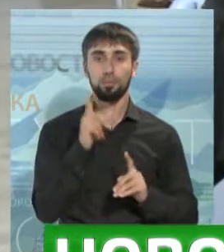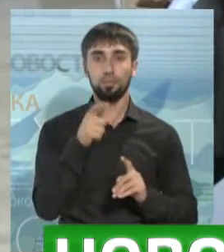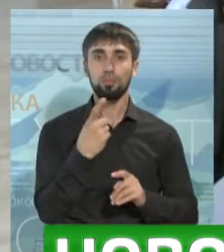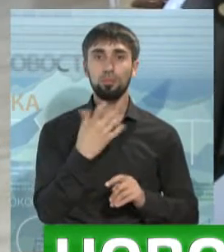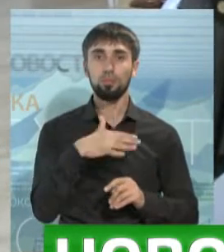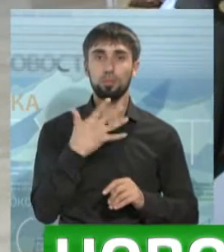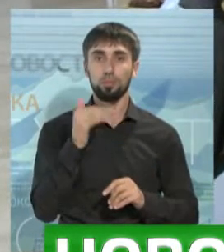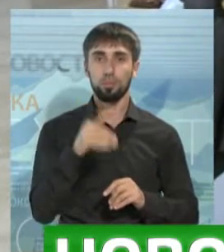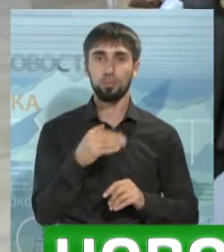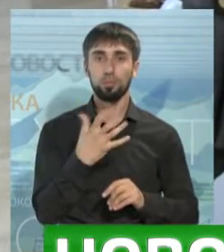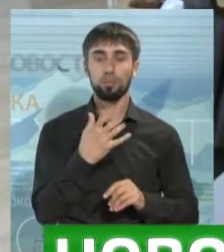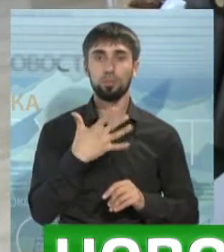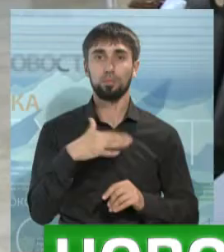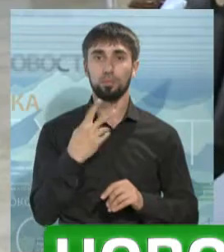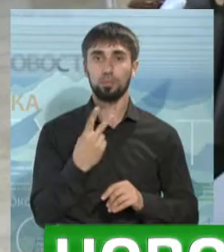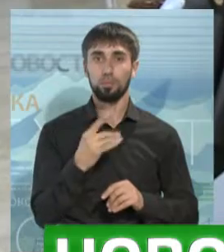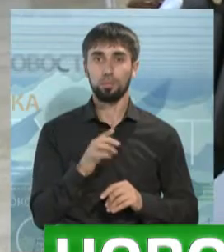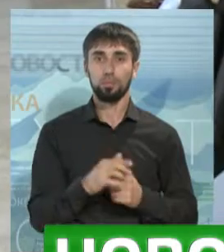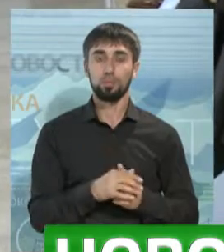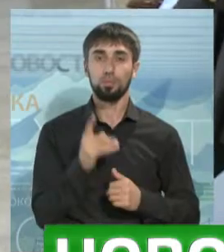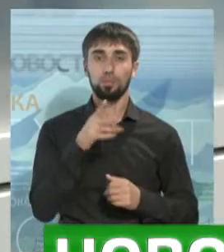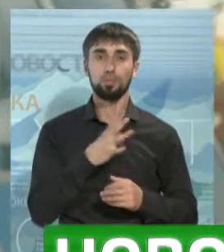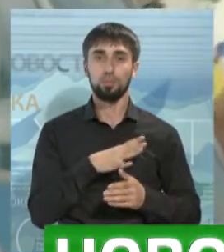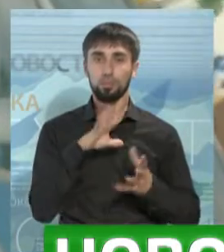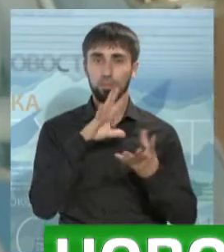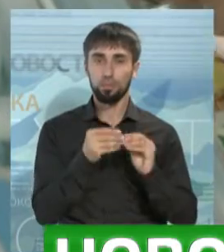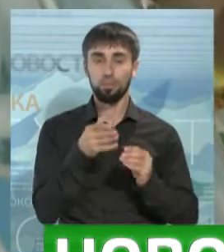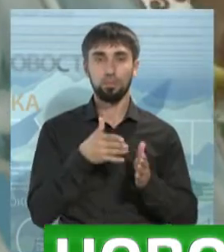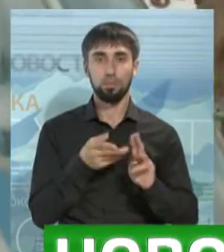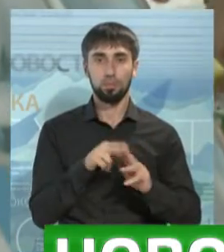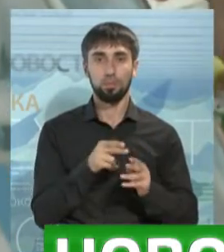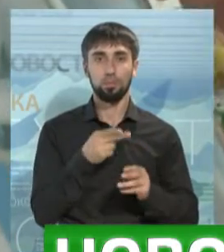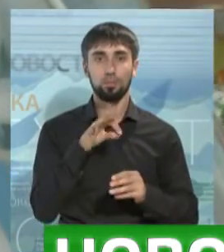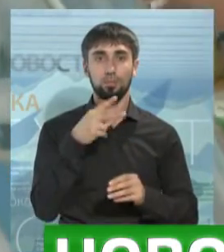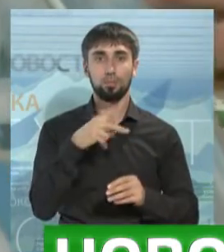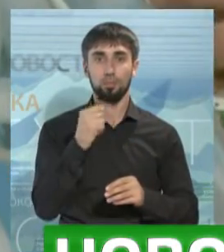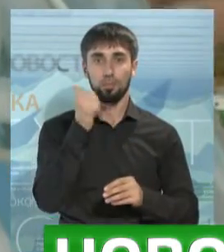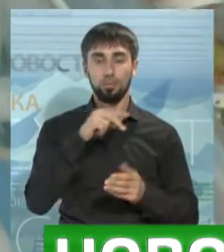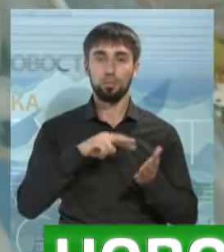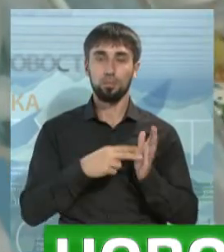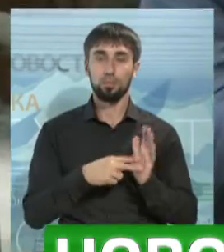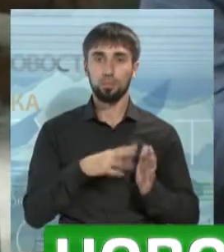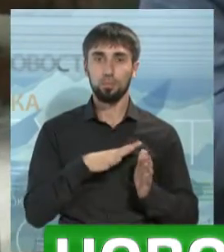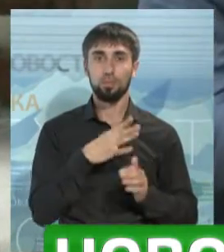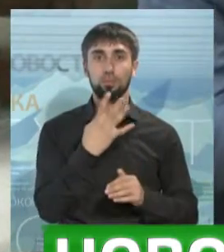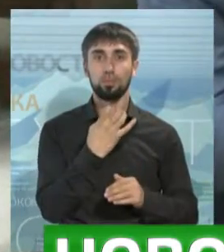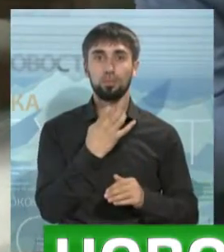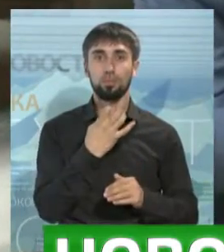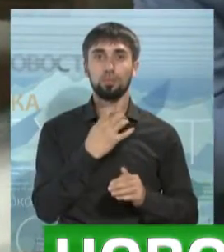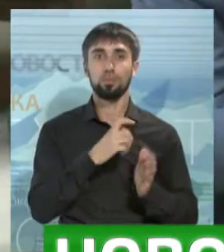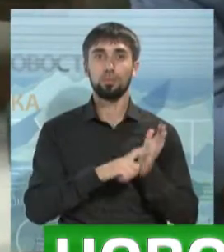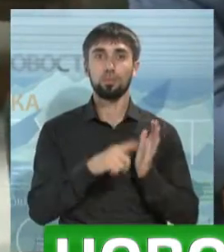пять тысяч пятьсот пятьдесят рублей всего на выплату материнского капитала в 2021 году запланировано более четырехсот сорока